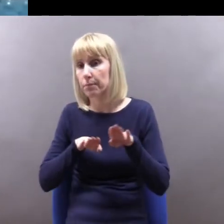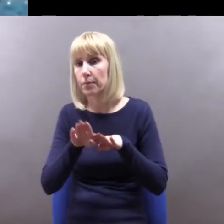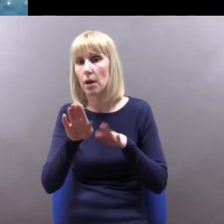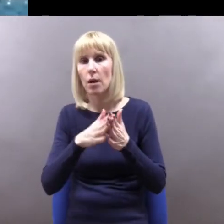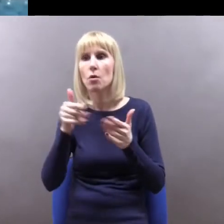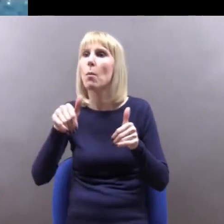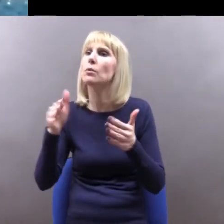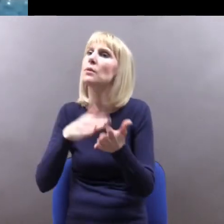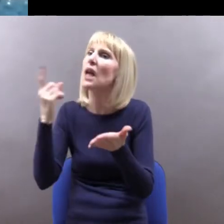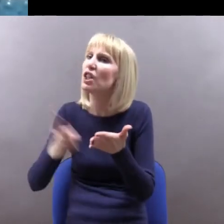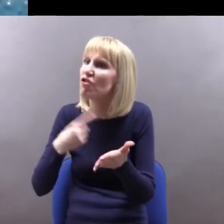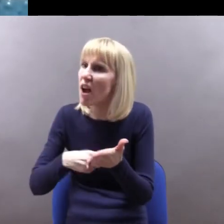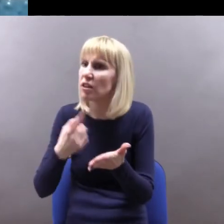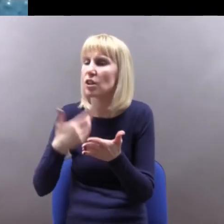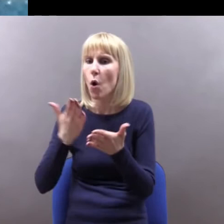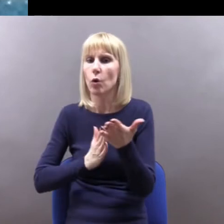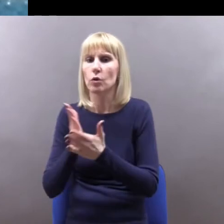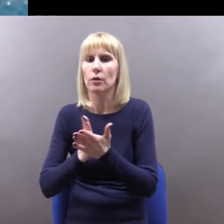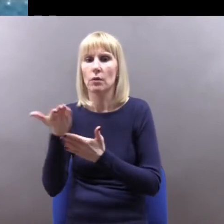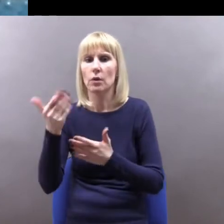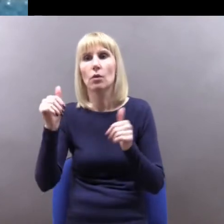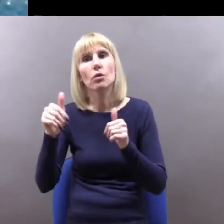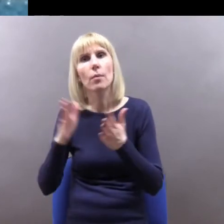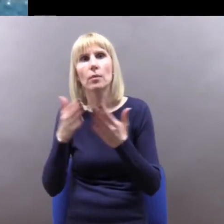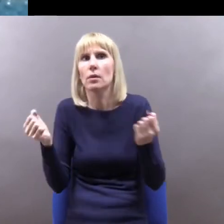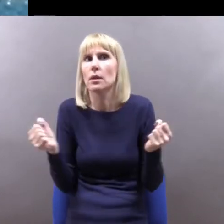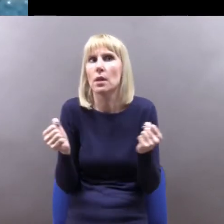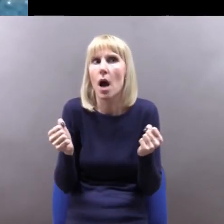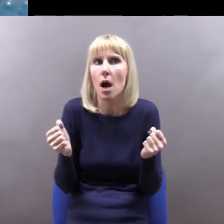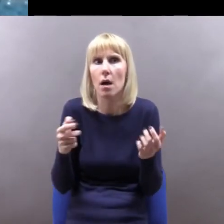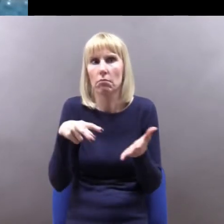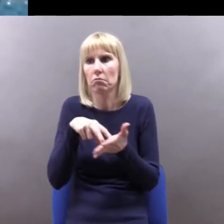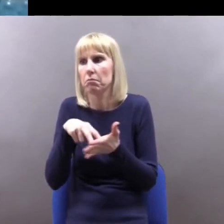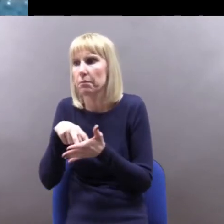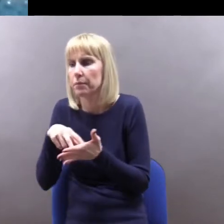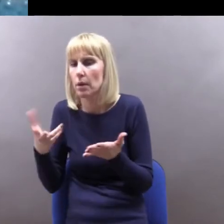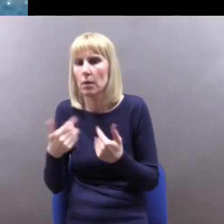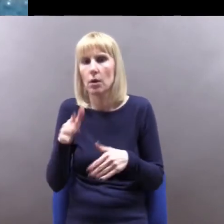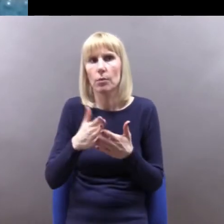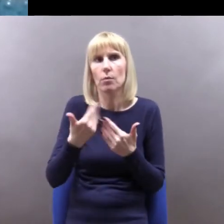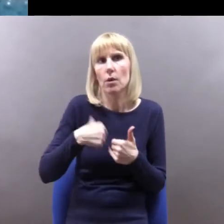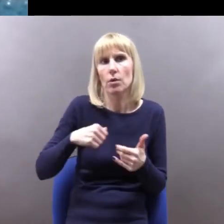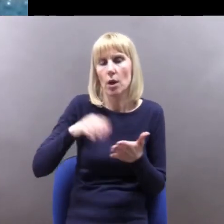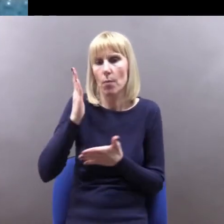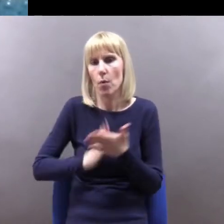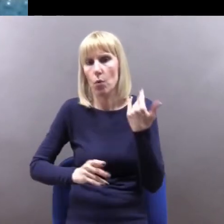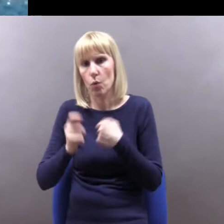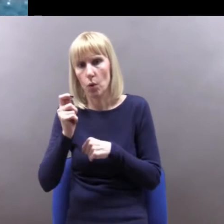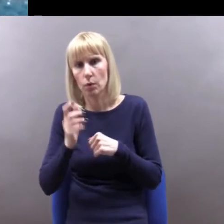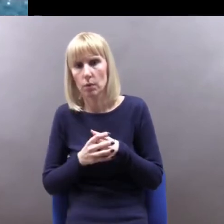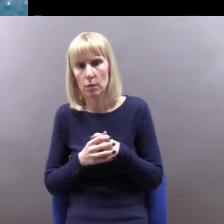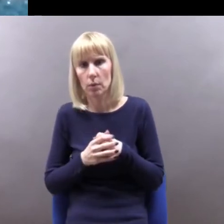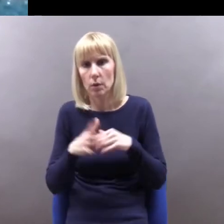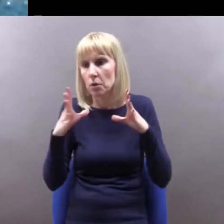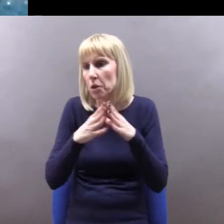oni by częściej używali tej platformy i już by nie było takiego strachu i byśmy nie czekali pół godziny, tylko